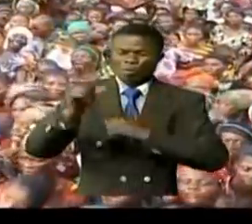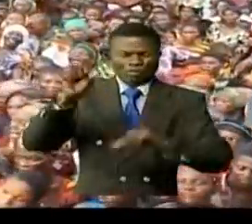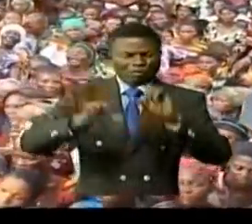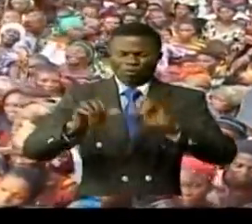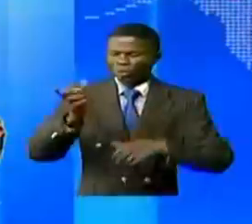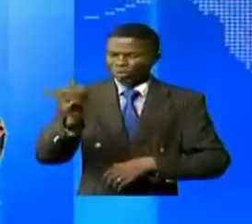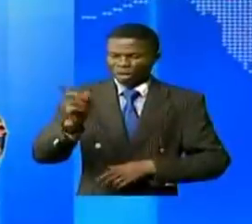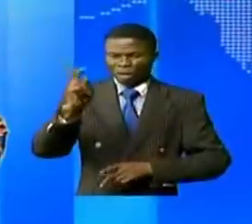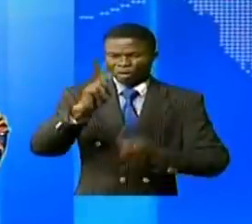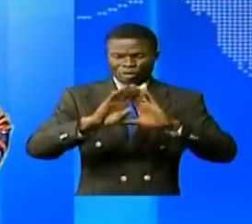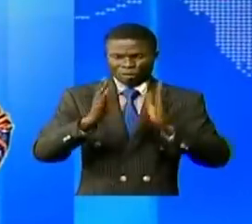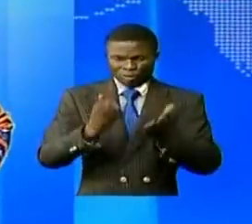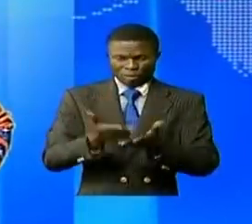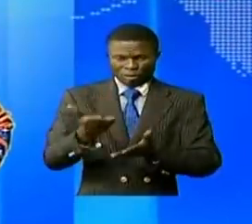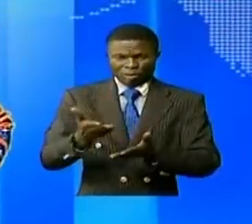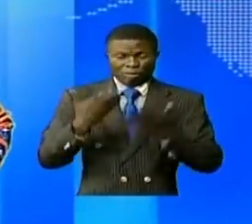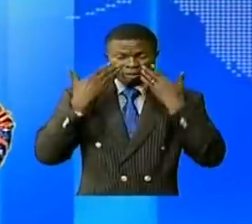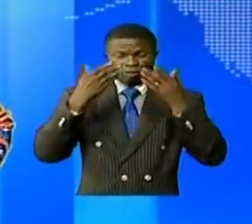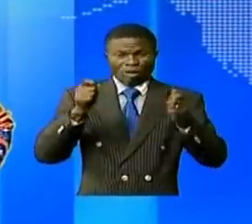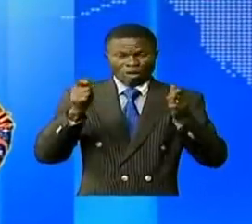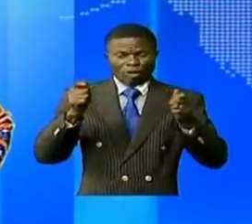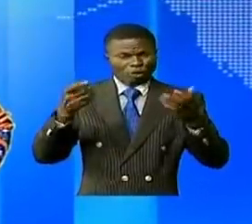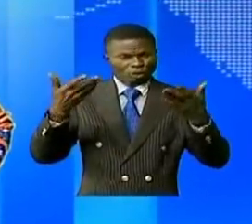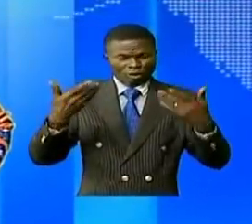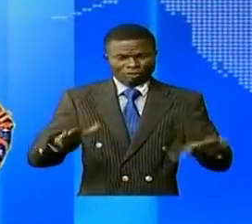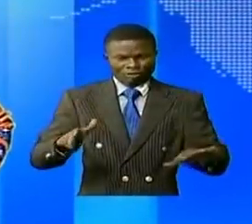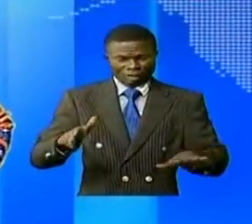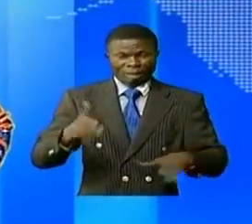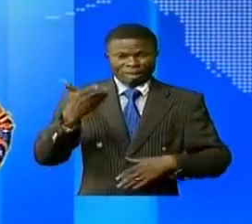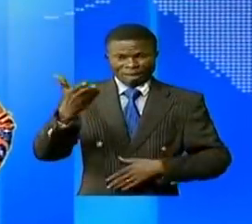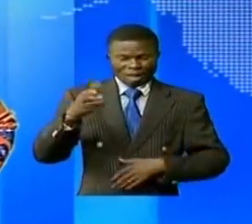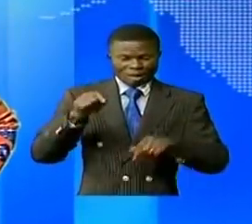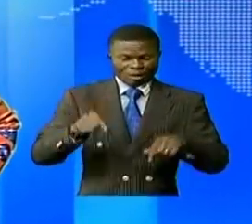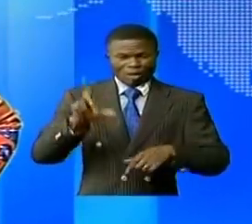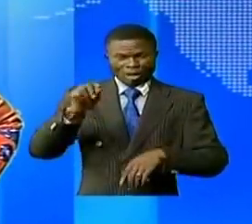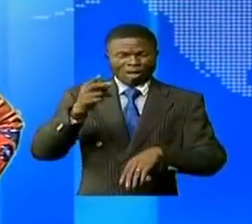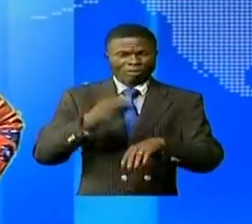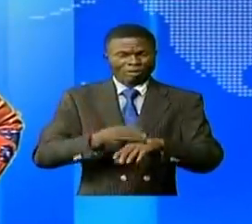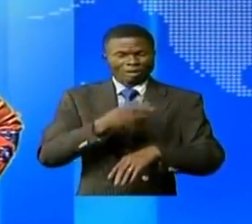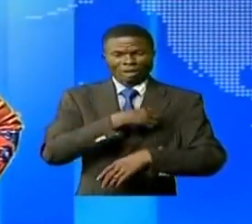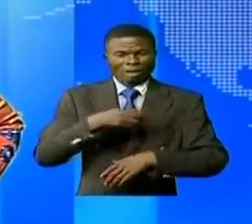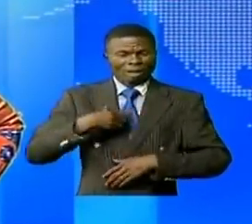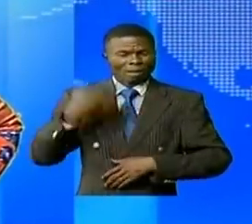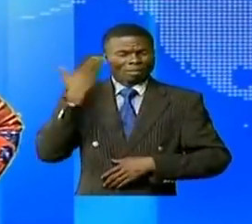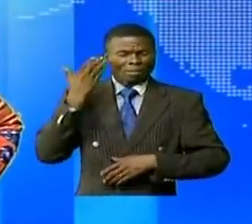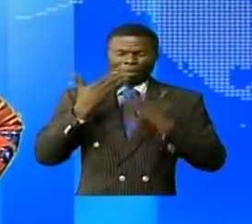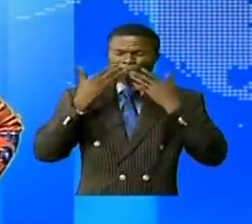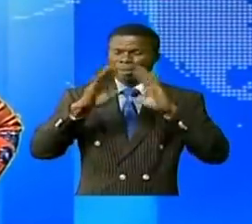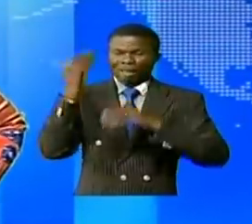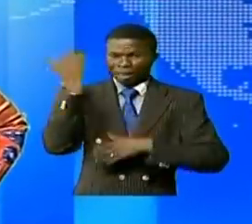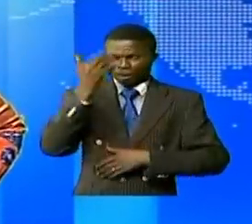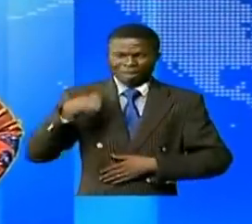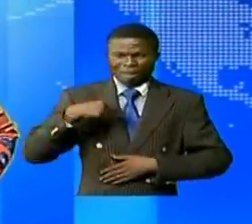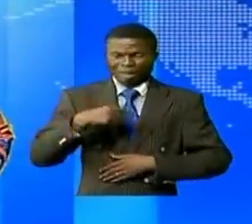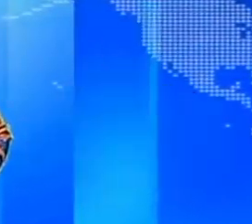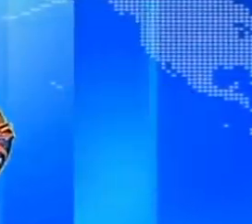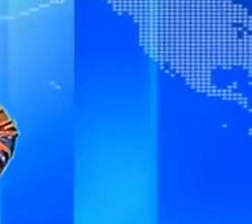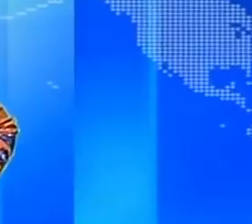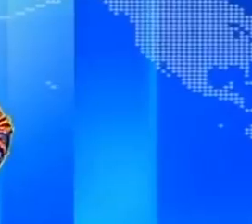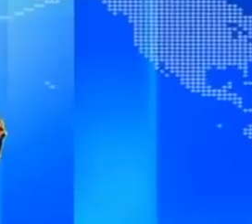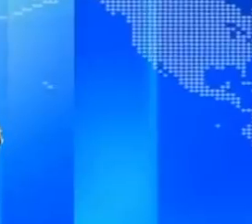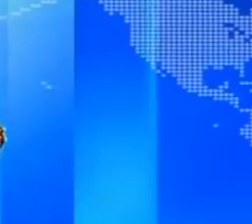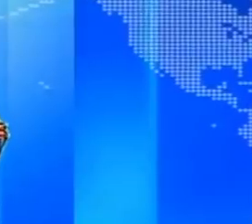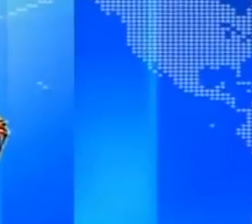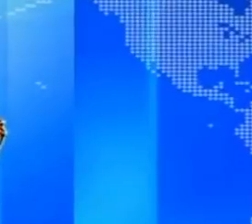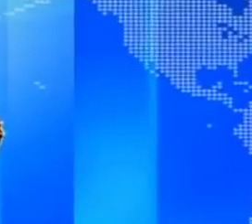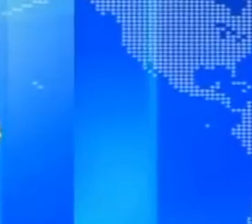population. C'est par ce chapitre politique que nous mettons fin à ce journal. Mesdames et messieurs, merci de l'avoir suivi. Merci à vous qui nous suivez à